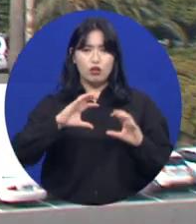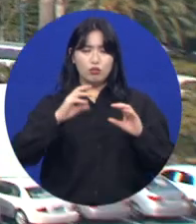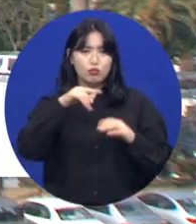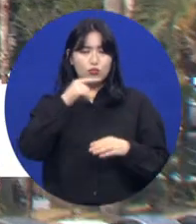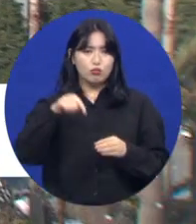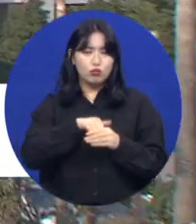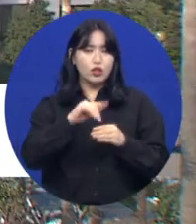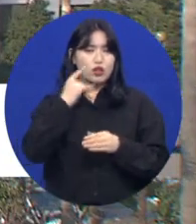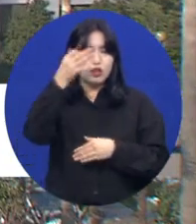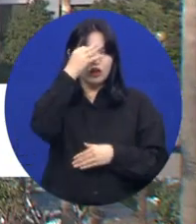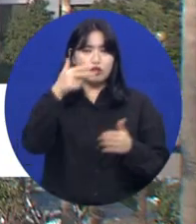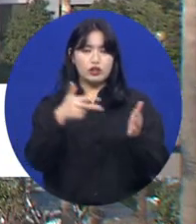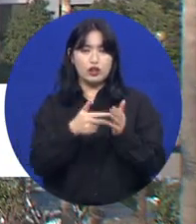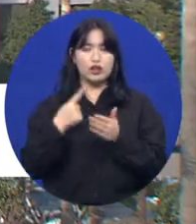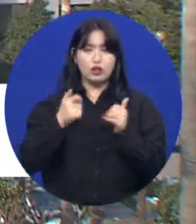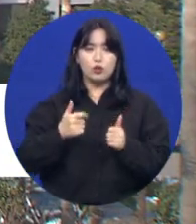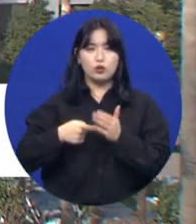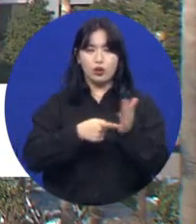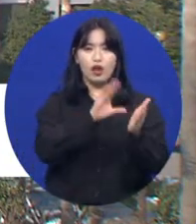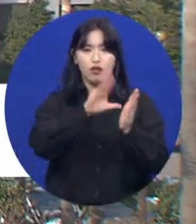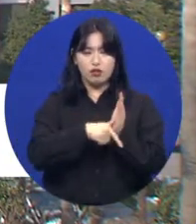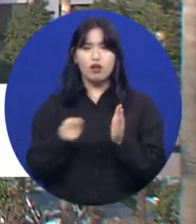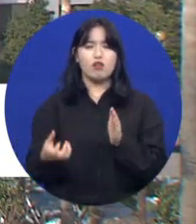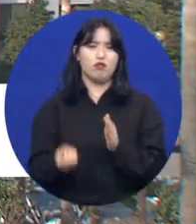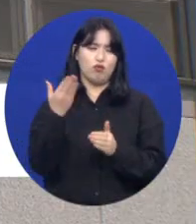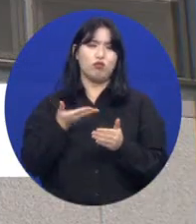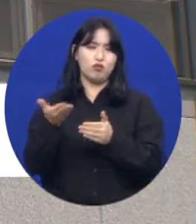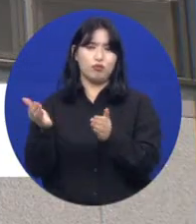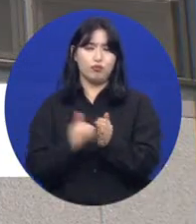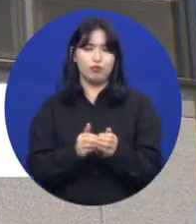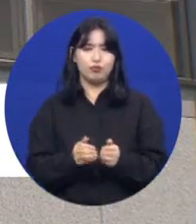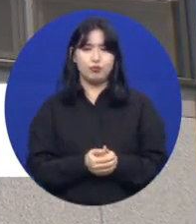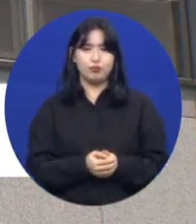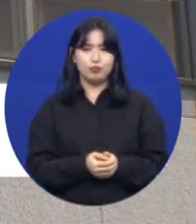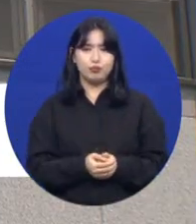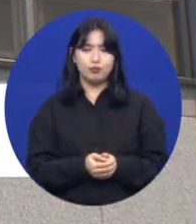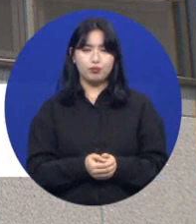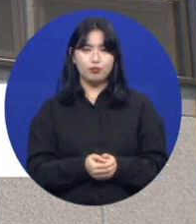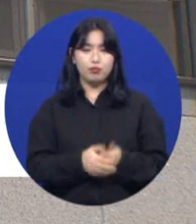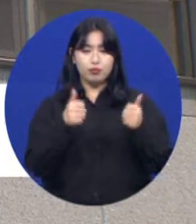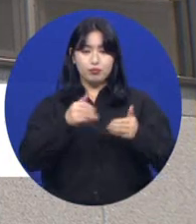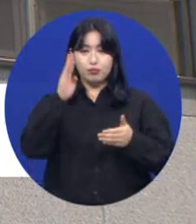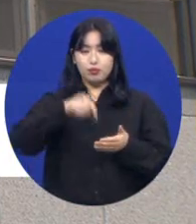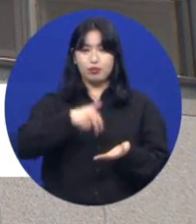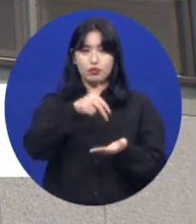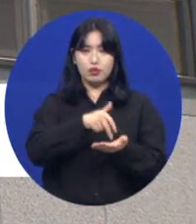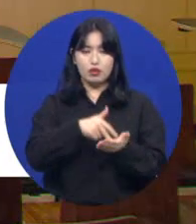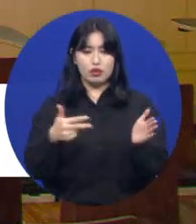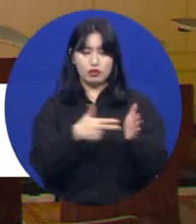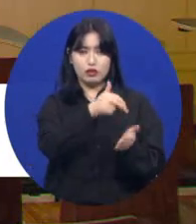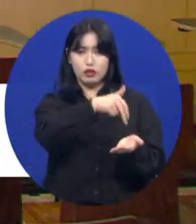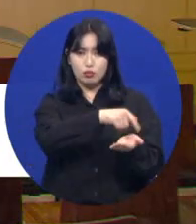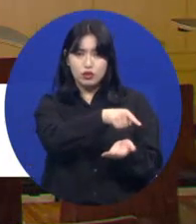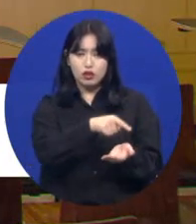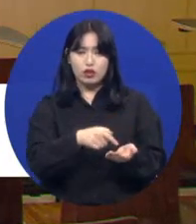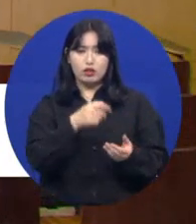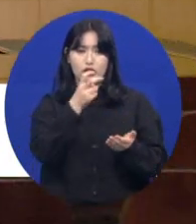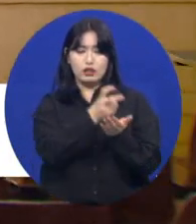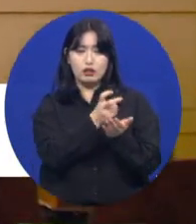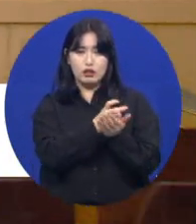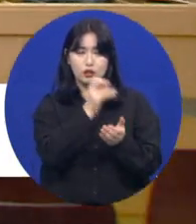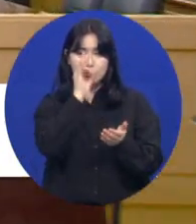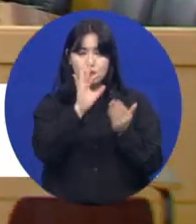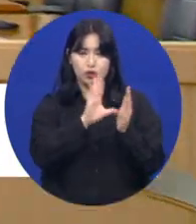제주문화예술재단을 상대로 낸 소송에서 원고 승소 판결을 내렸습니다. 재판부는 재단 측이 인사지침에서